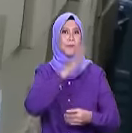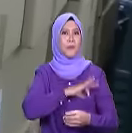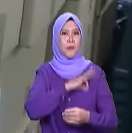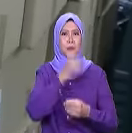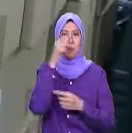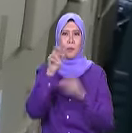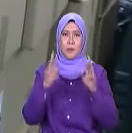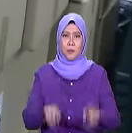kepada rakyat yang memerlukan.